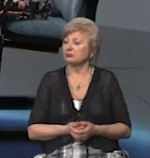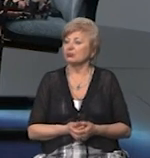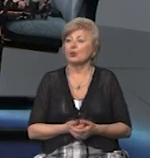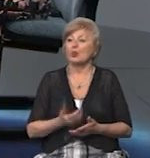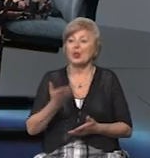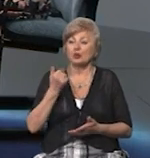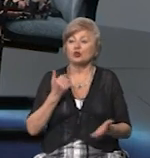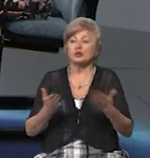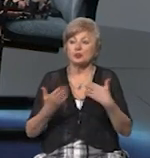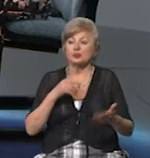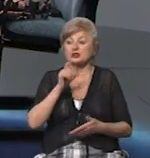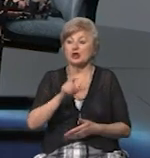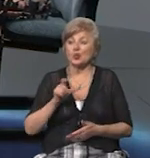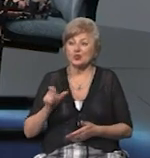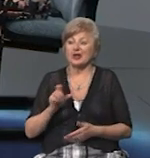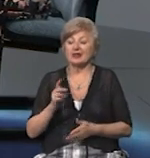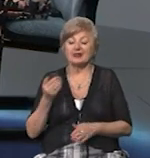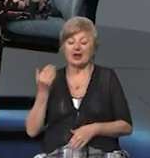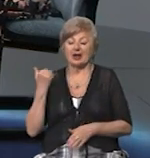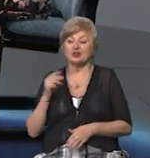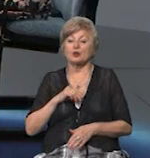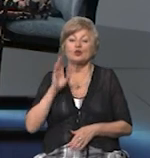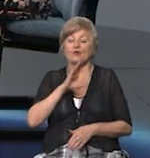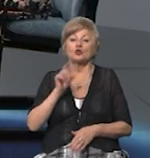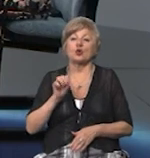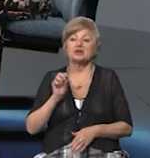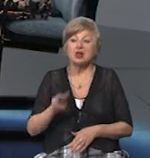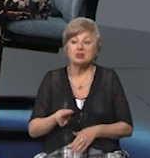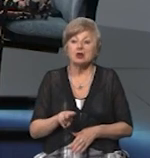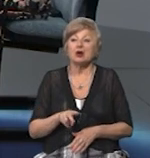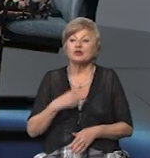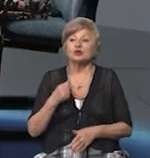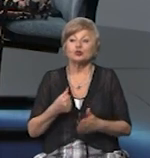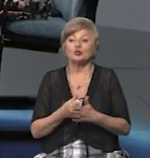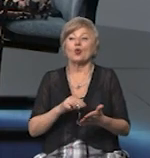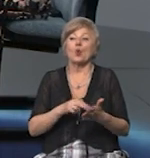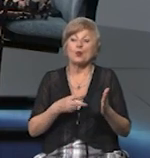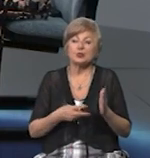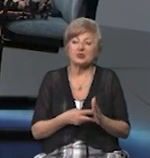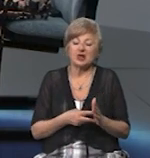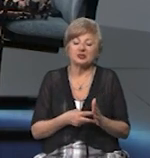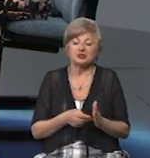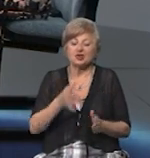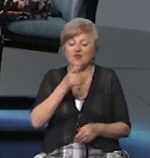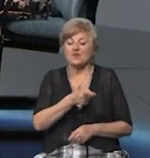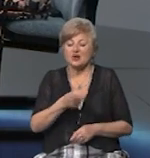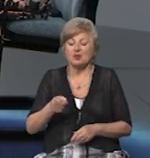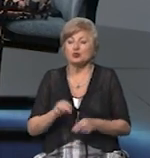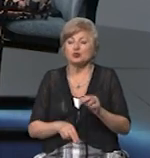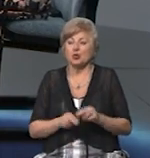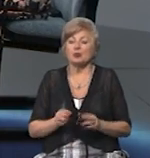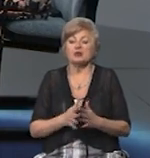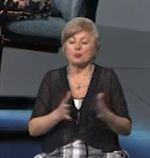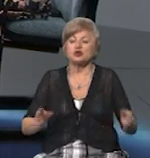Коли спілкувався з людьми, які раніше працювали на водоканалі, вони кажуть, щодо планів, там, щодо строків будівництва і ще чогось,